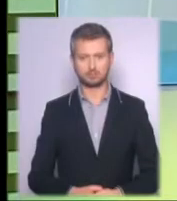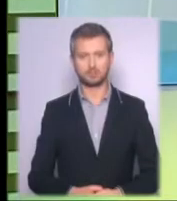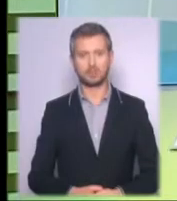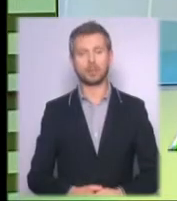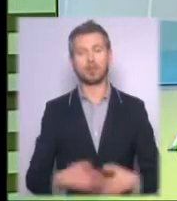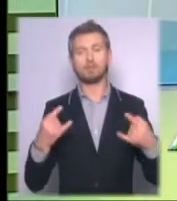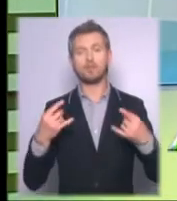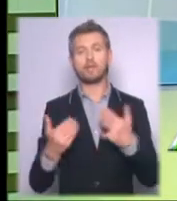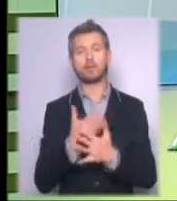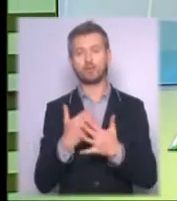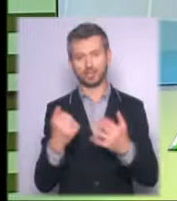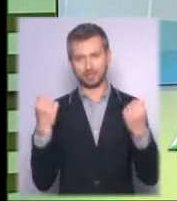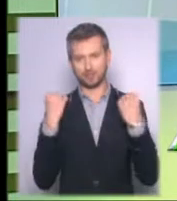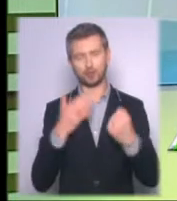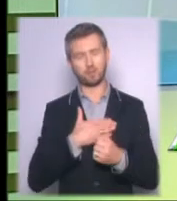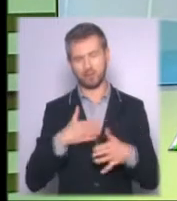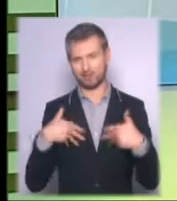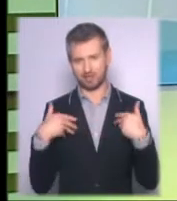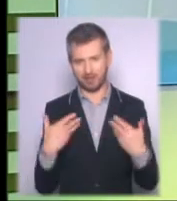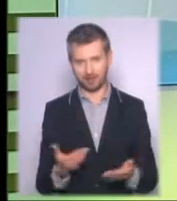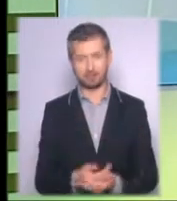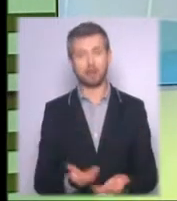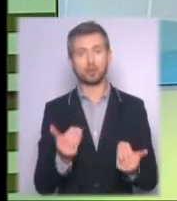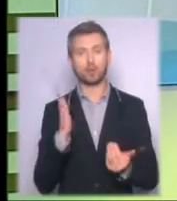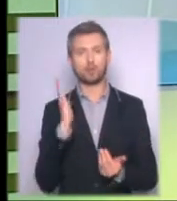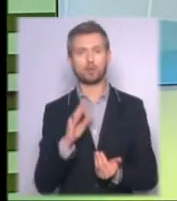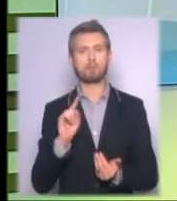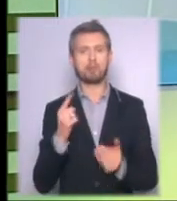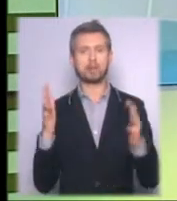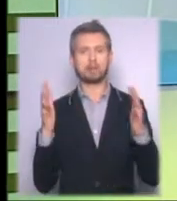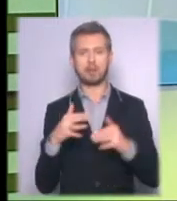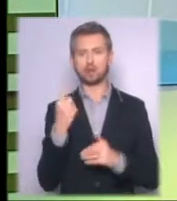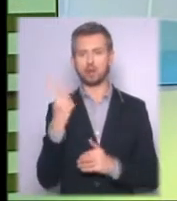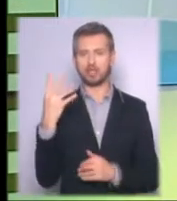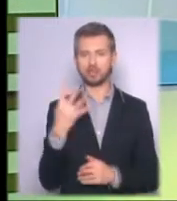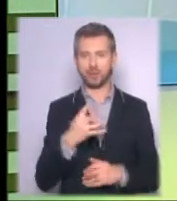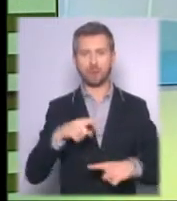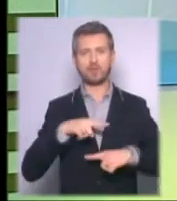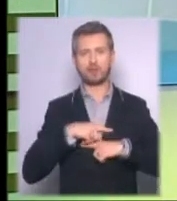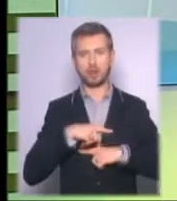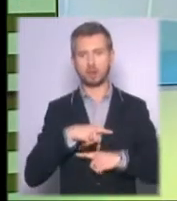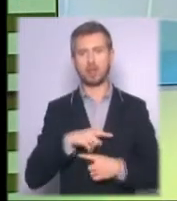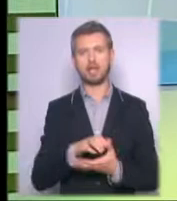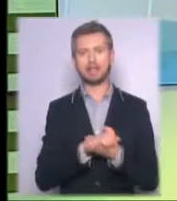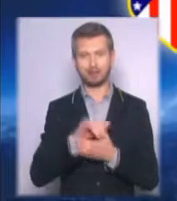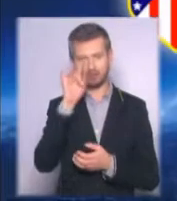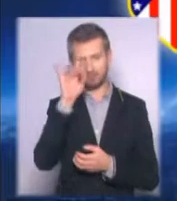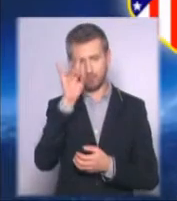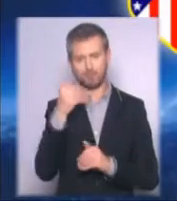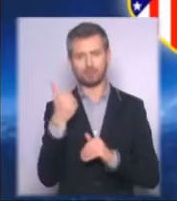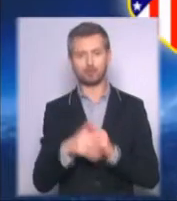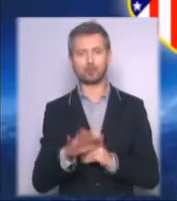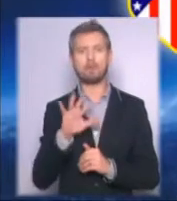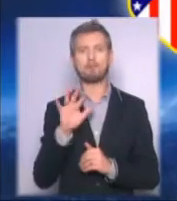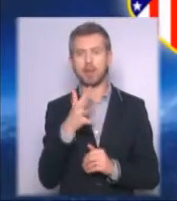В ефірі новини спорту. Мої вітання. Сьогодні відбудуться перші матчі однієї четвертої фіналу Ліги чемпіонів. Уже п'яте